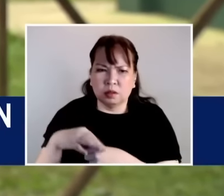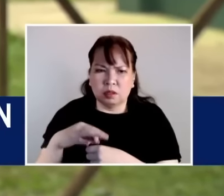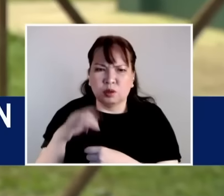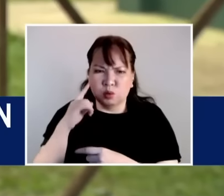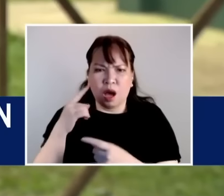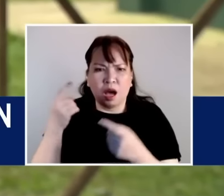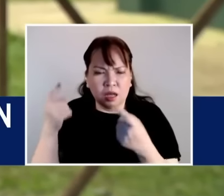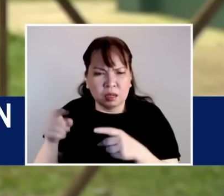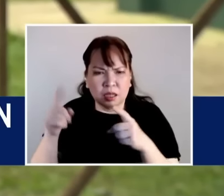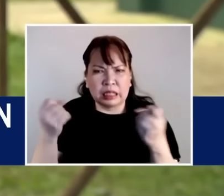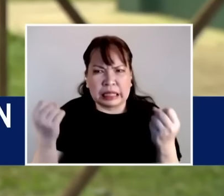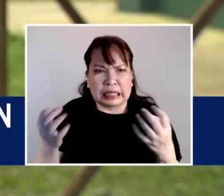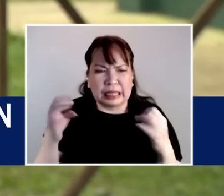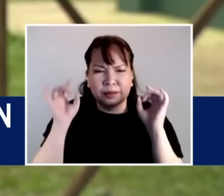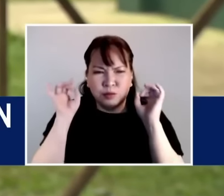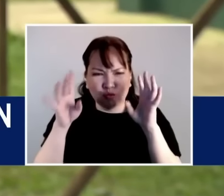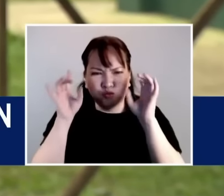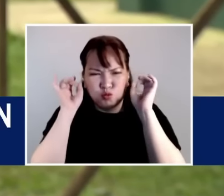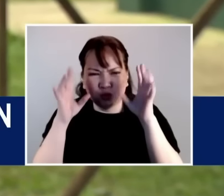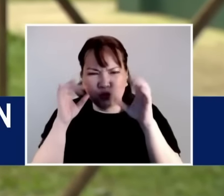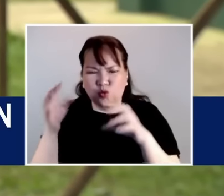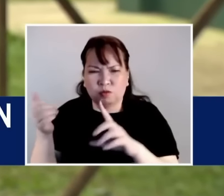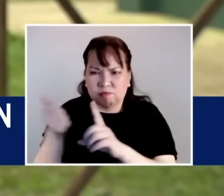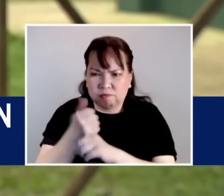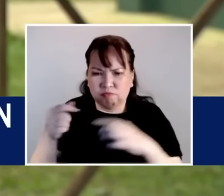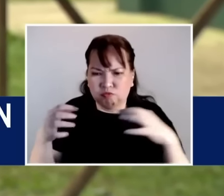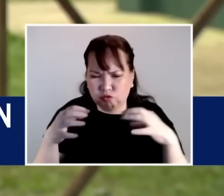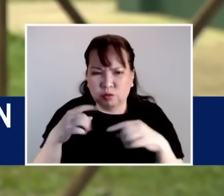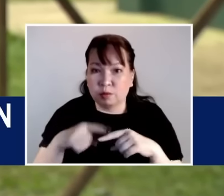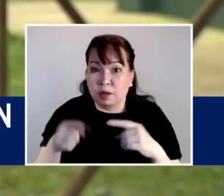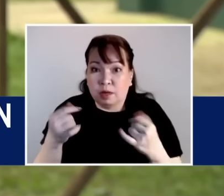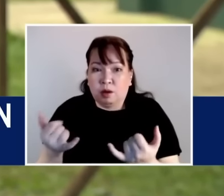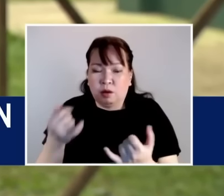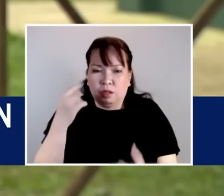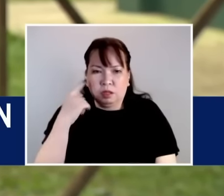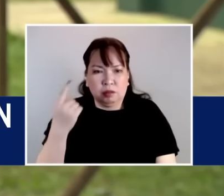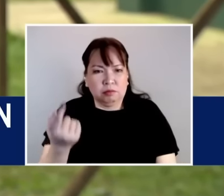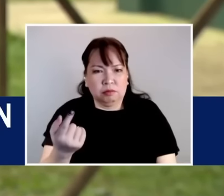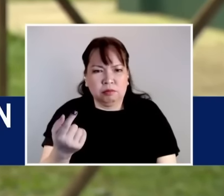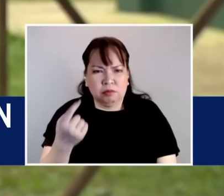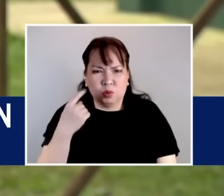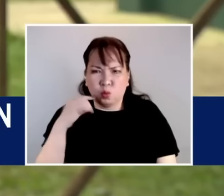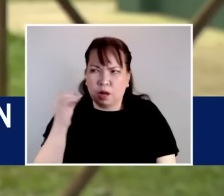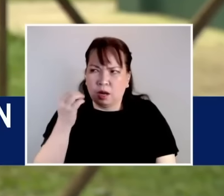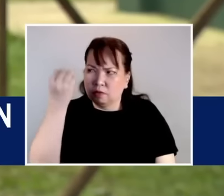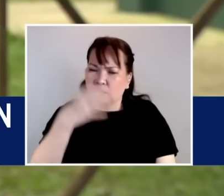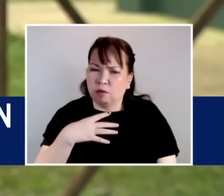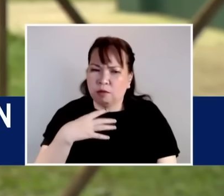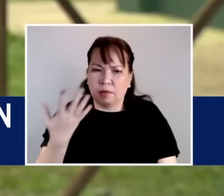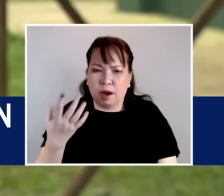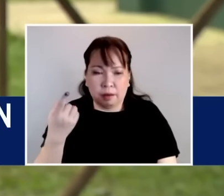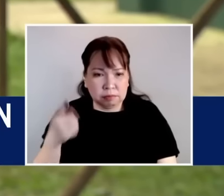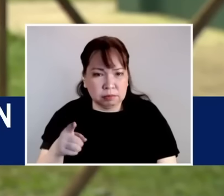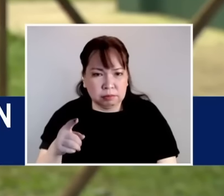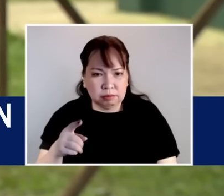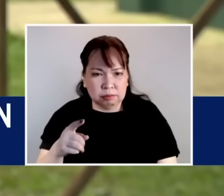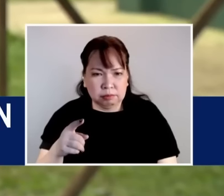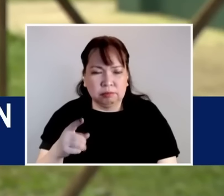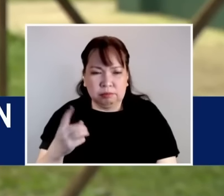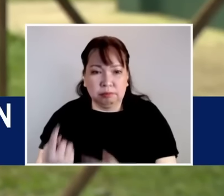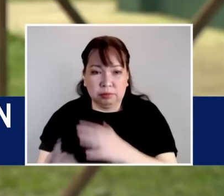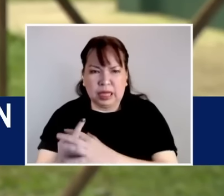mga nangyayaring violent incidents. But today, this time, walang reported na incident sa Marawi